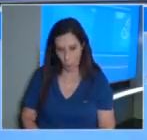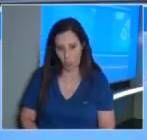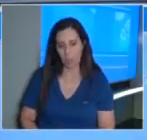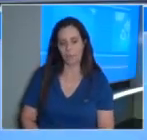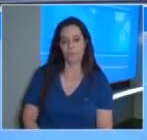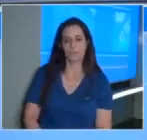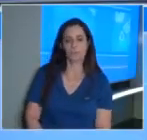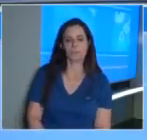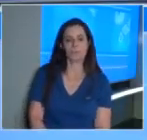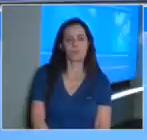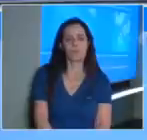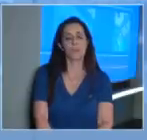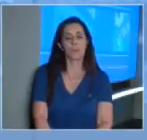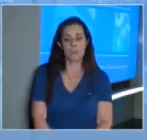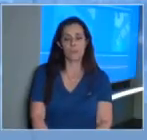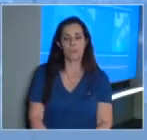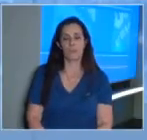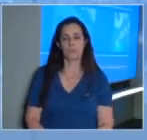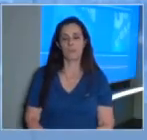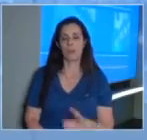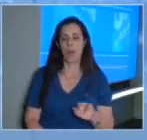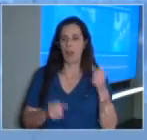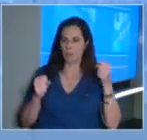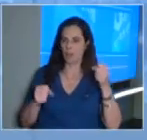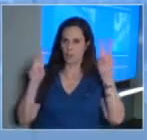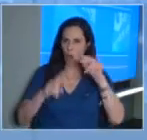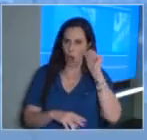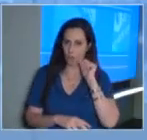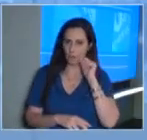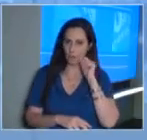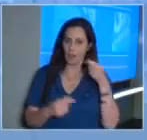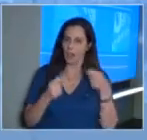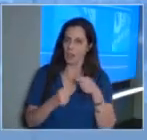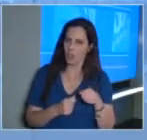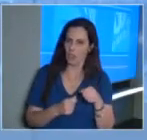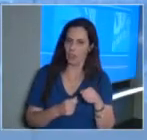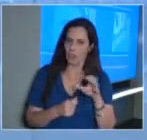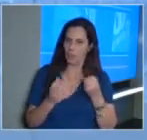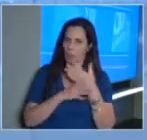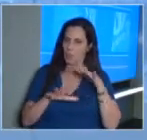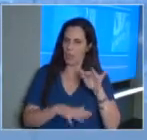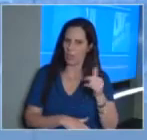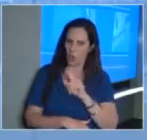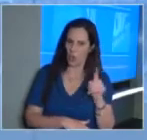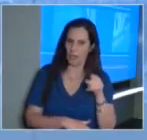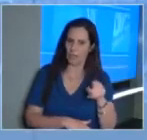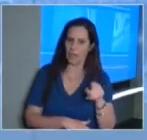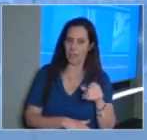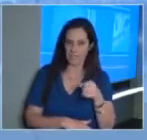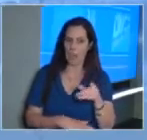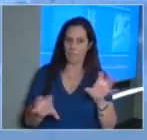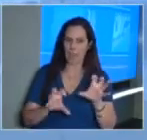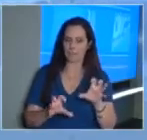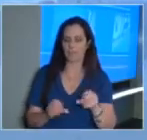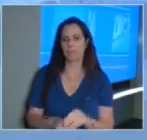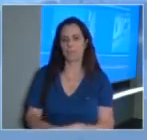רבה שהייתם איתנו. תודה רבה. ולפני סיום, על ההפגנה של כחול לבן ועל הקשר שלה להאם תקום ממשלה או לא, הנה פינת זה